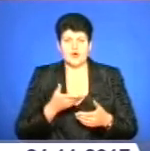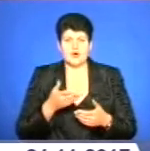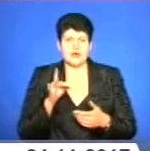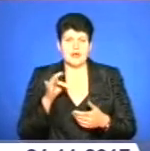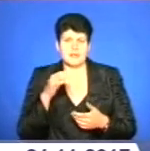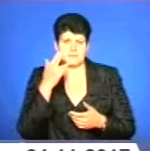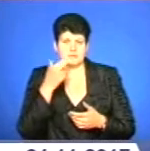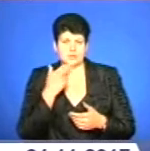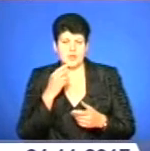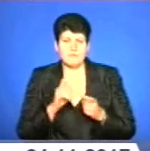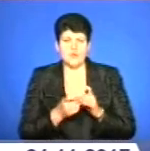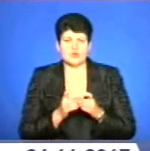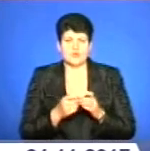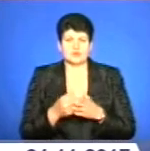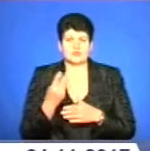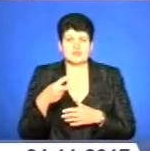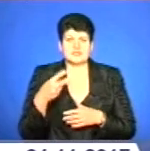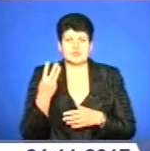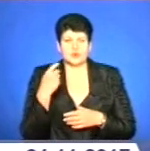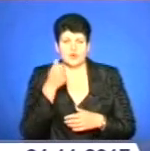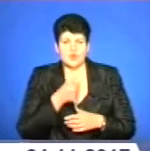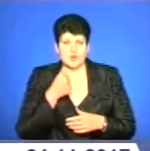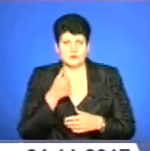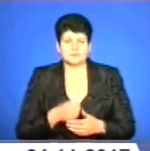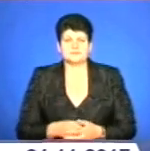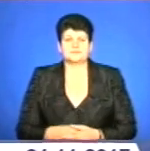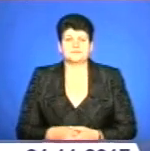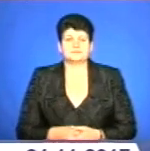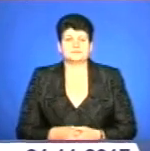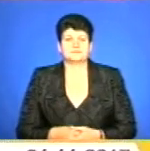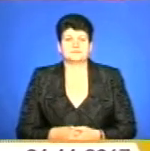років. Зустрічала спортсмена на рідній землі наша знімальна група.